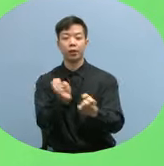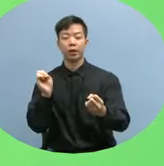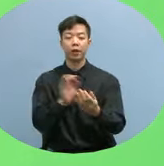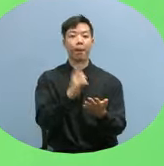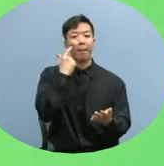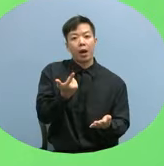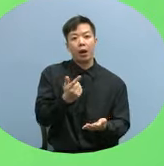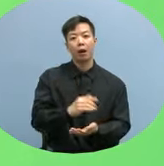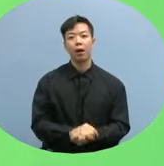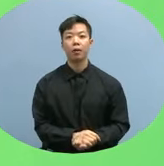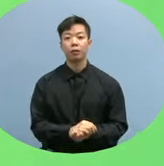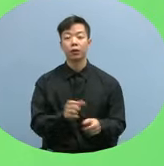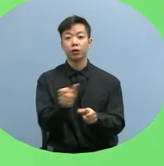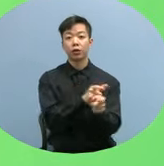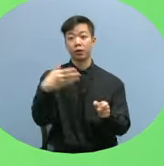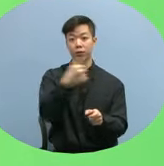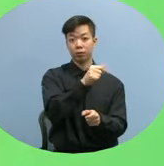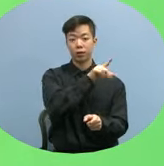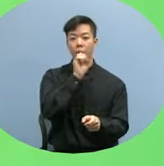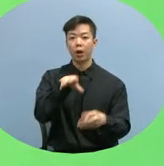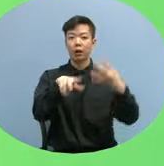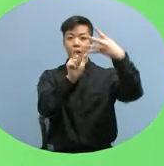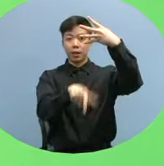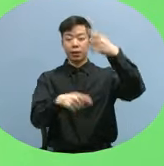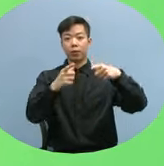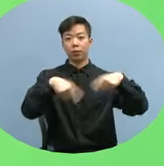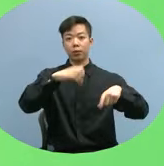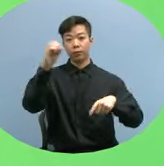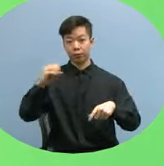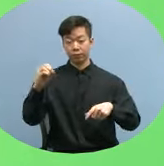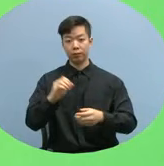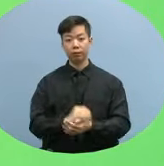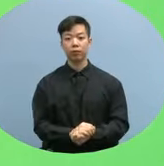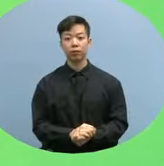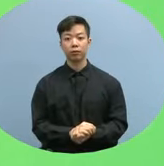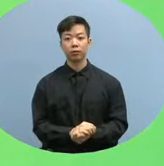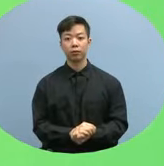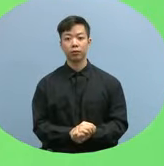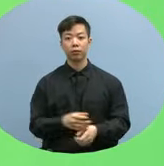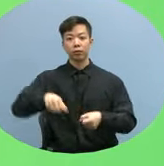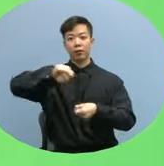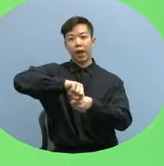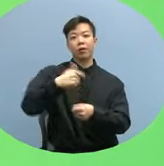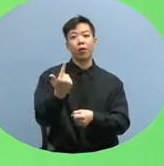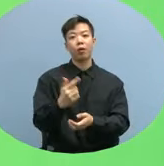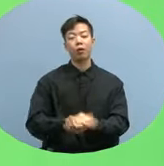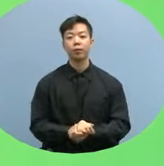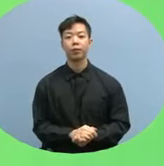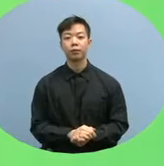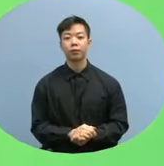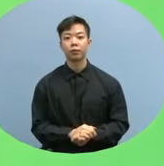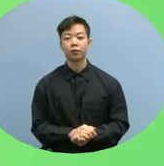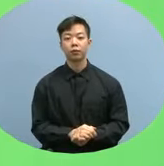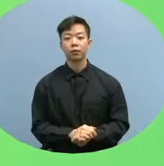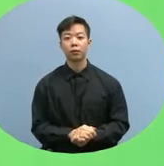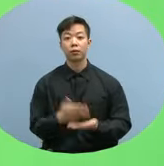的。所以財政司司長呢都表示四月份的失業率的數字呢是會大幅度地上升。換句話